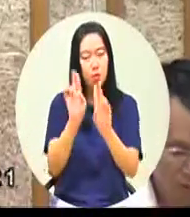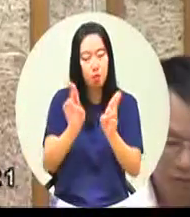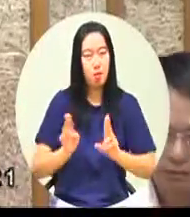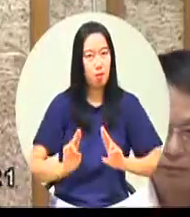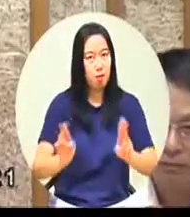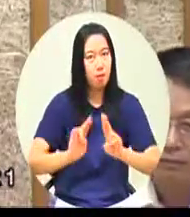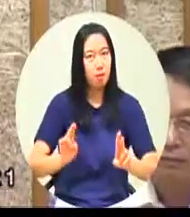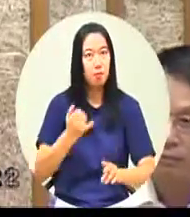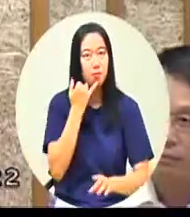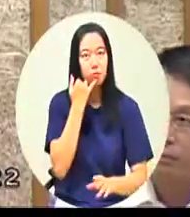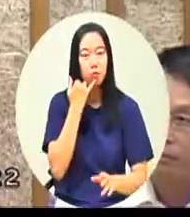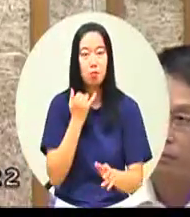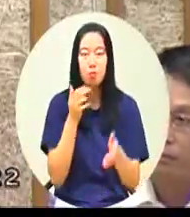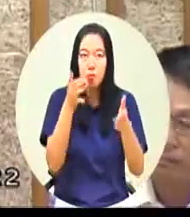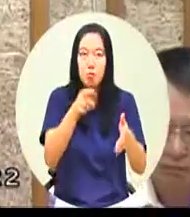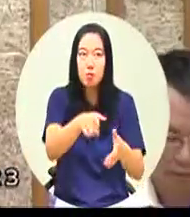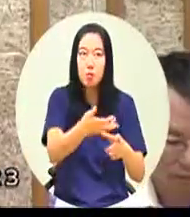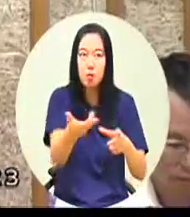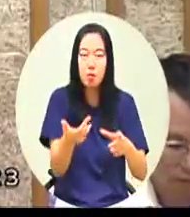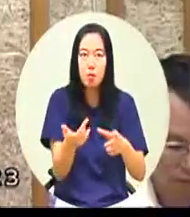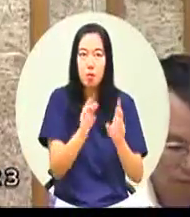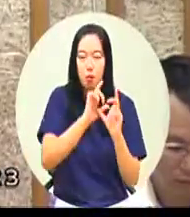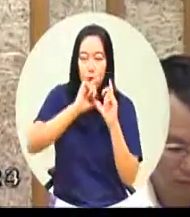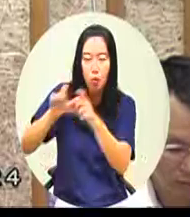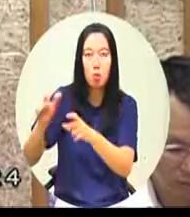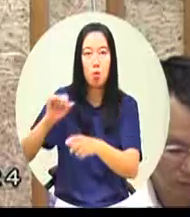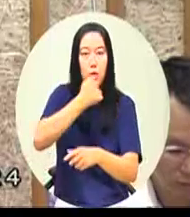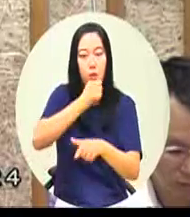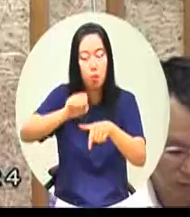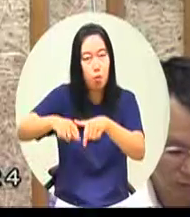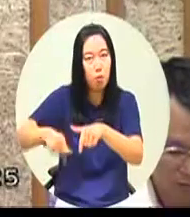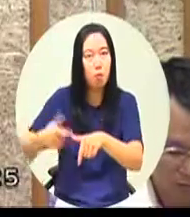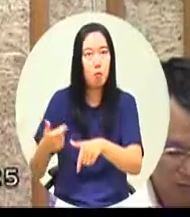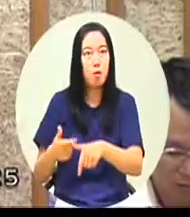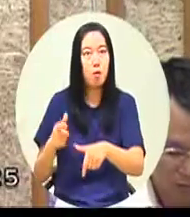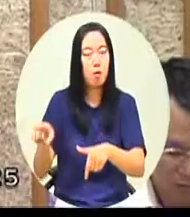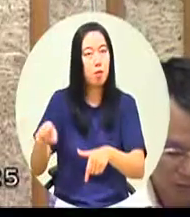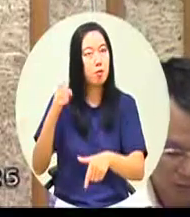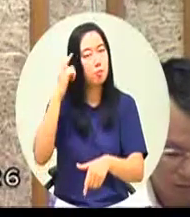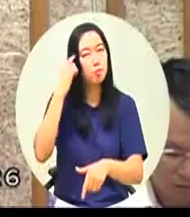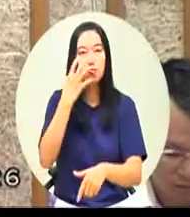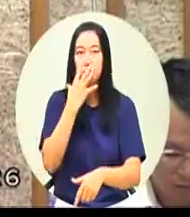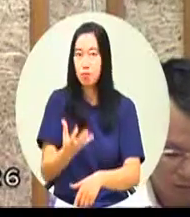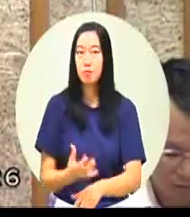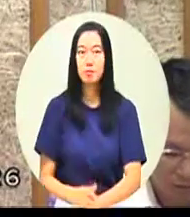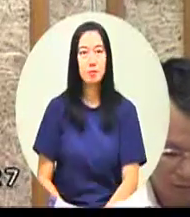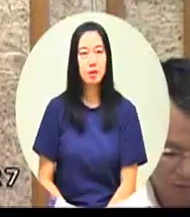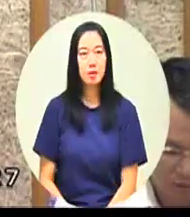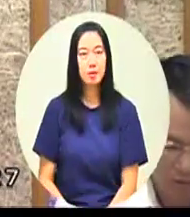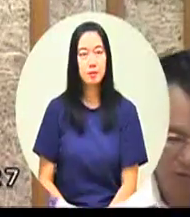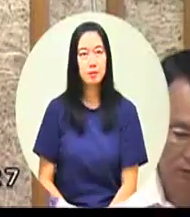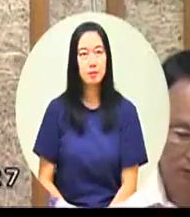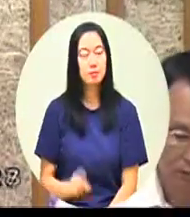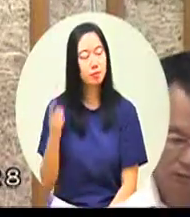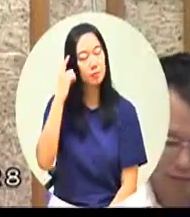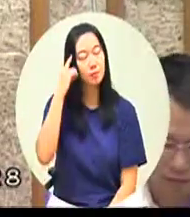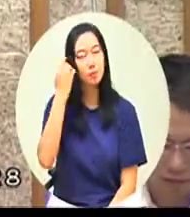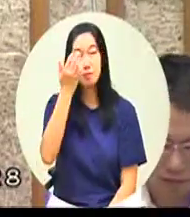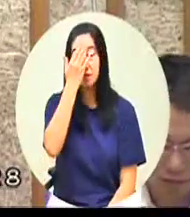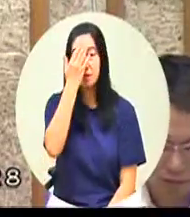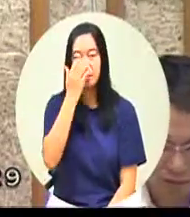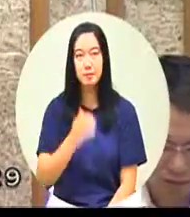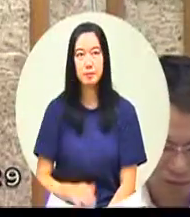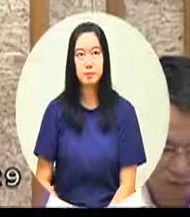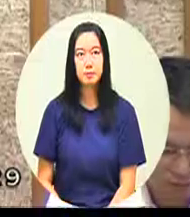是啊无无都卖转去予台电，这对咱许用一户来讲来讲嘛，伊无都卖钱，这嘛是一个困扰啦。啊，所以